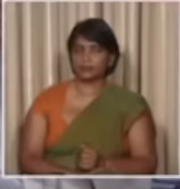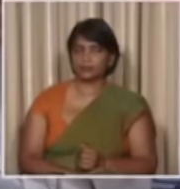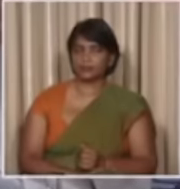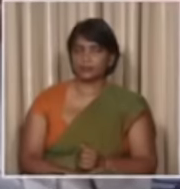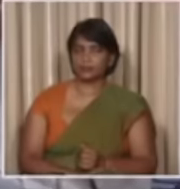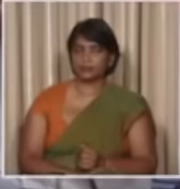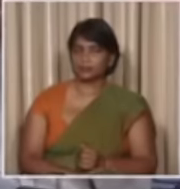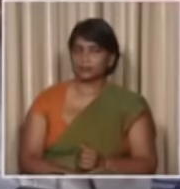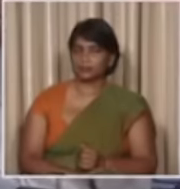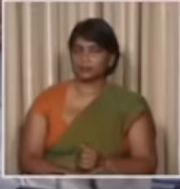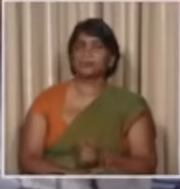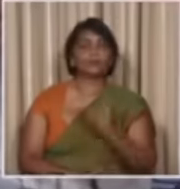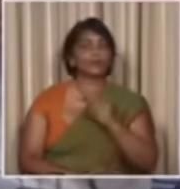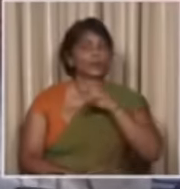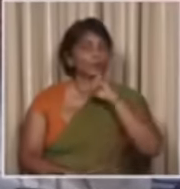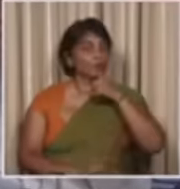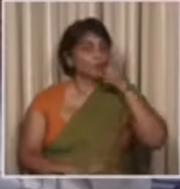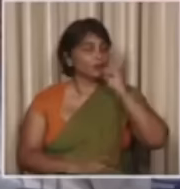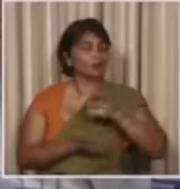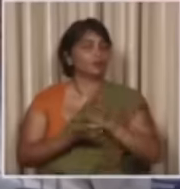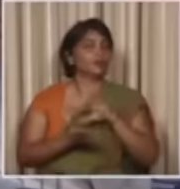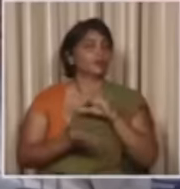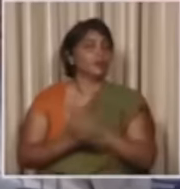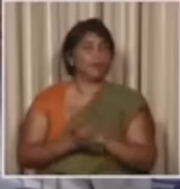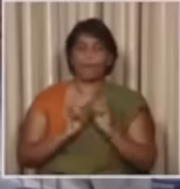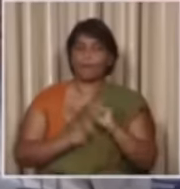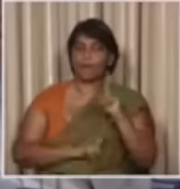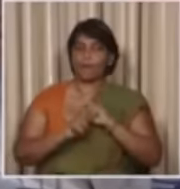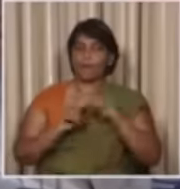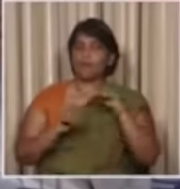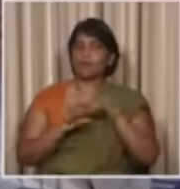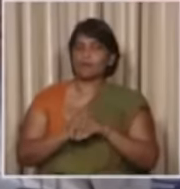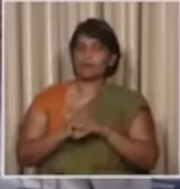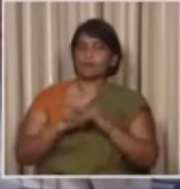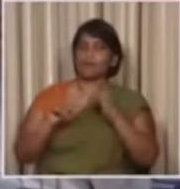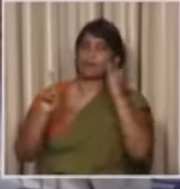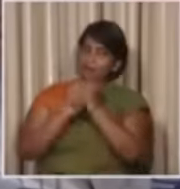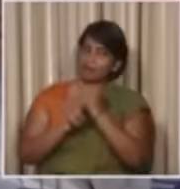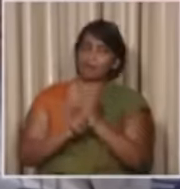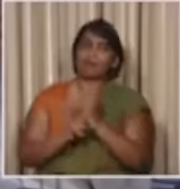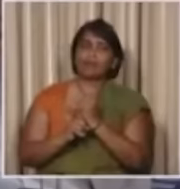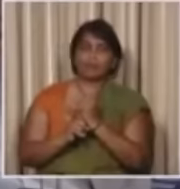අනිත් එක මේ අධිකරණ තීන්දුවක් පාර්ලිමේන්තුවේ ඇතුළේ විවේචනය කරන්න